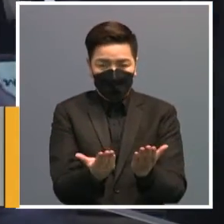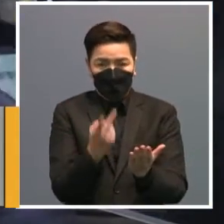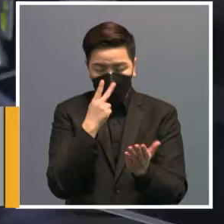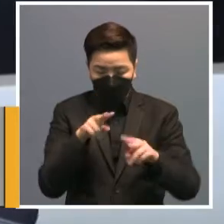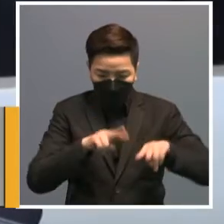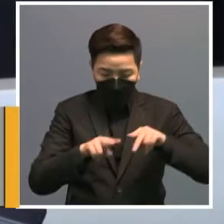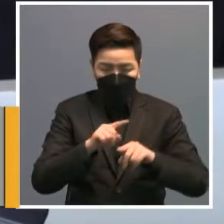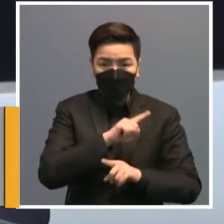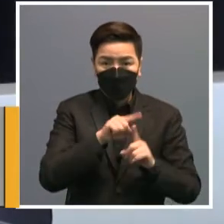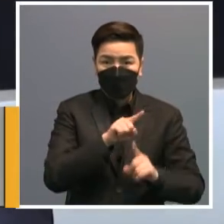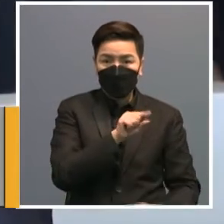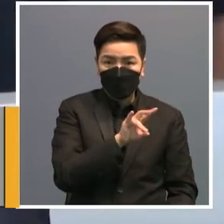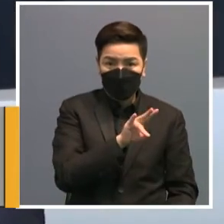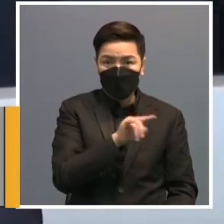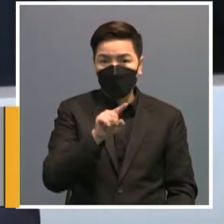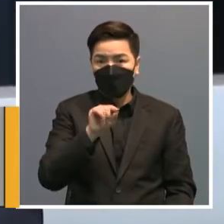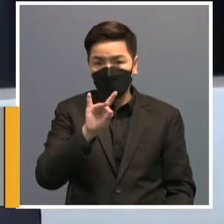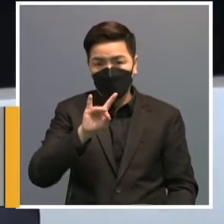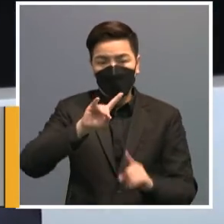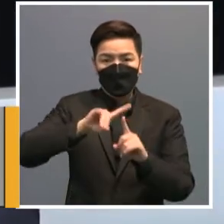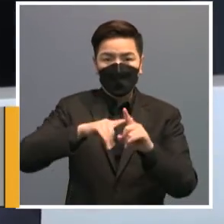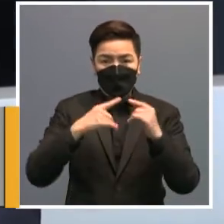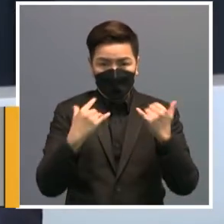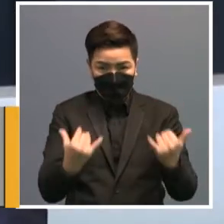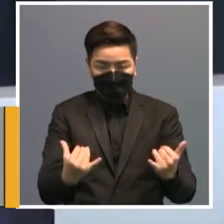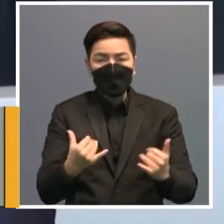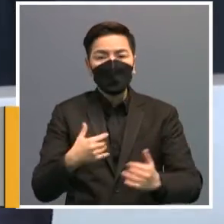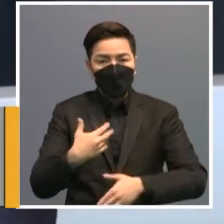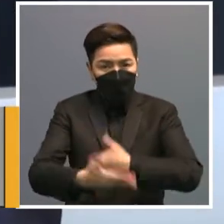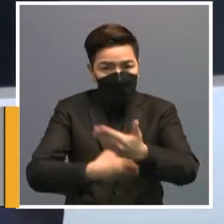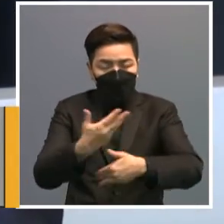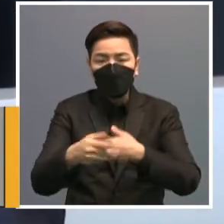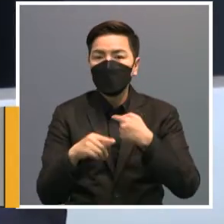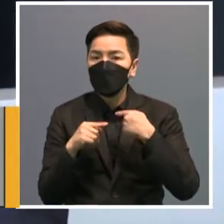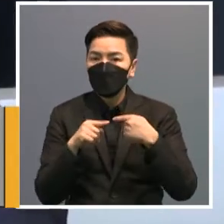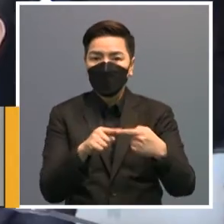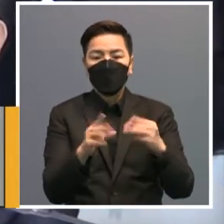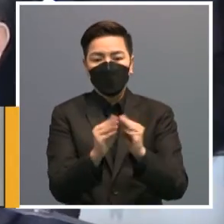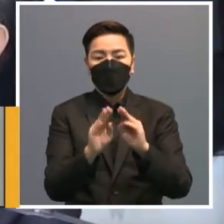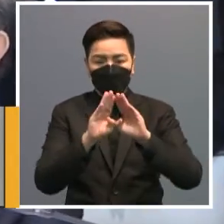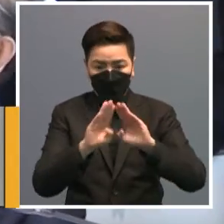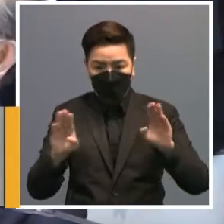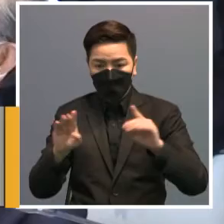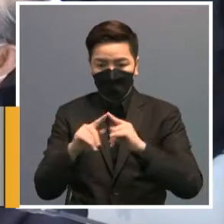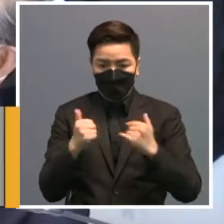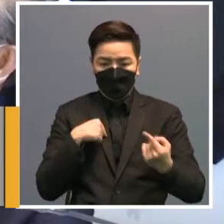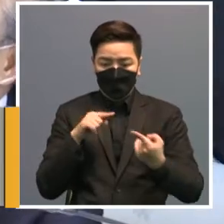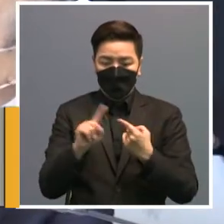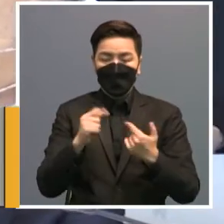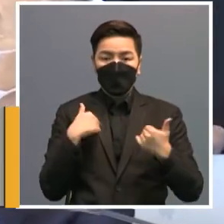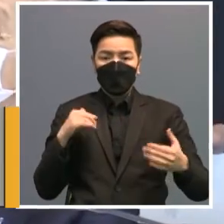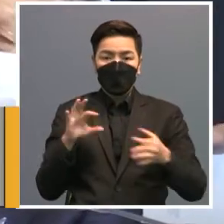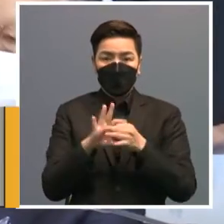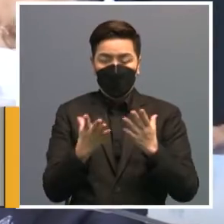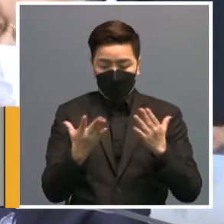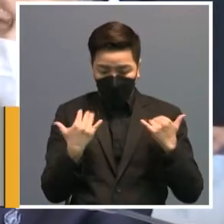ากัน27กับ28พฤษภาคมนะคะยืนยันเดินหน้าพิจารณาแล้วก็เปิดประชุมอย่างแน่นอนส่วนเรื่องการที่จะ